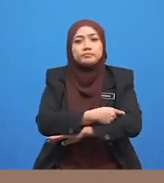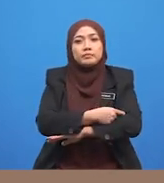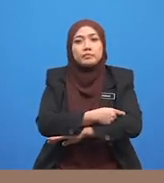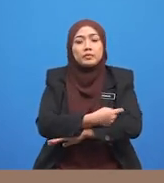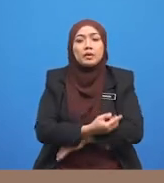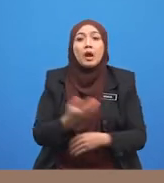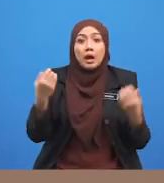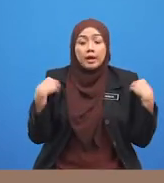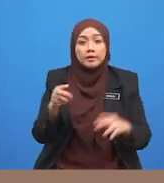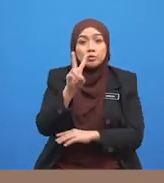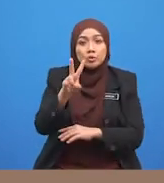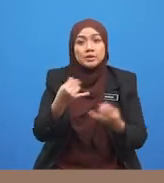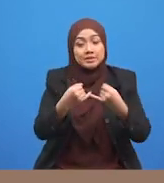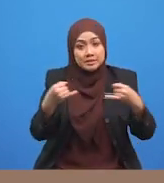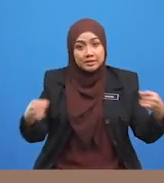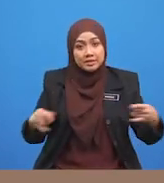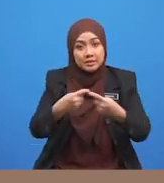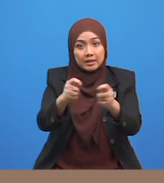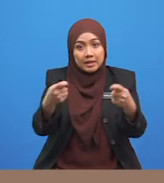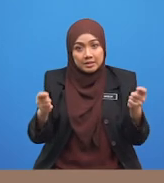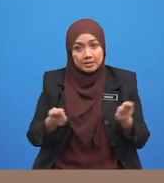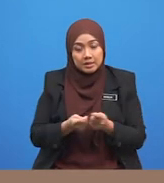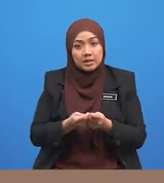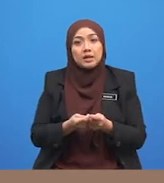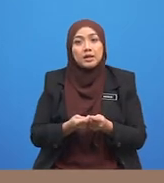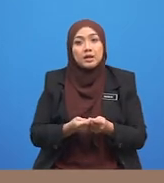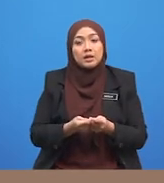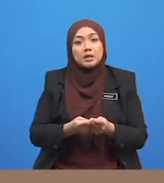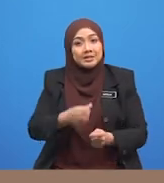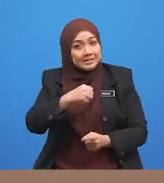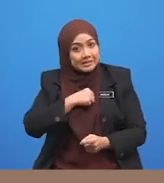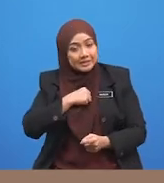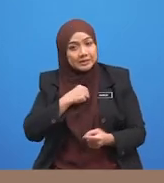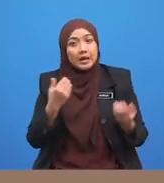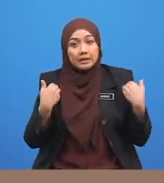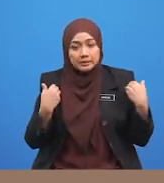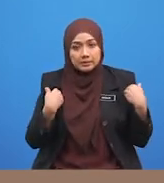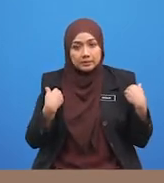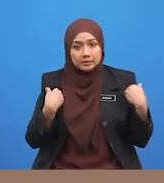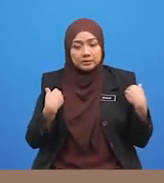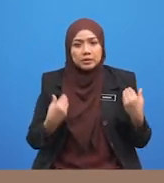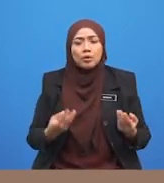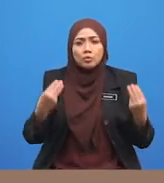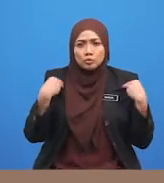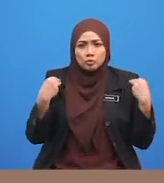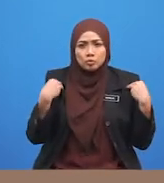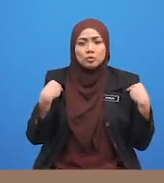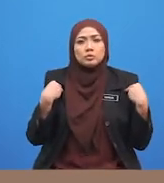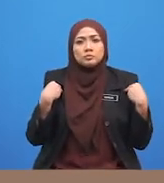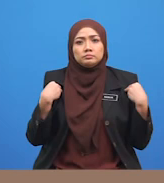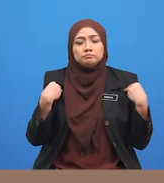Jenis tasik yang pertama ialah tasik semula jadi, iaitu wujud secara semula